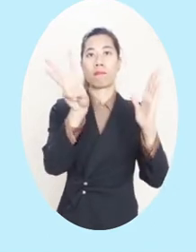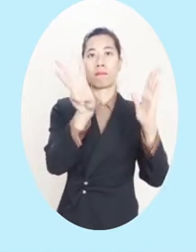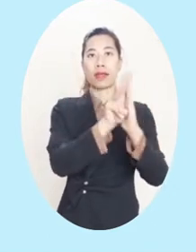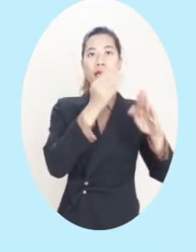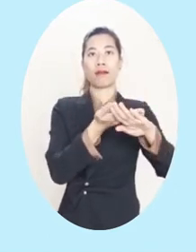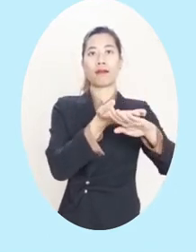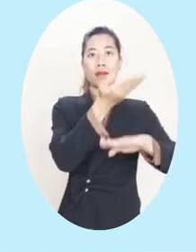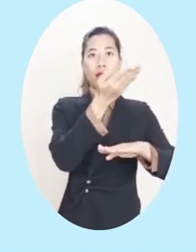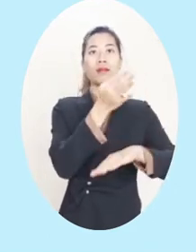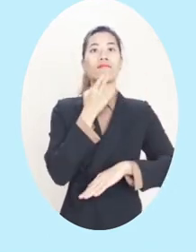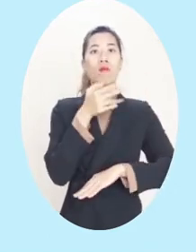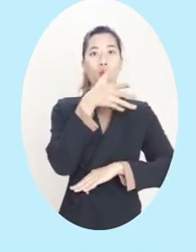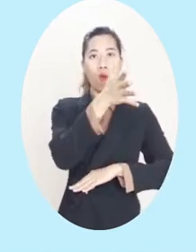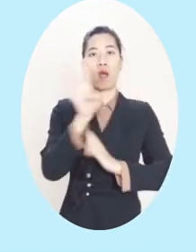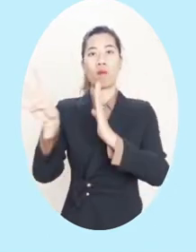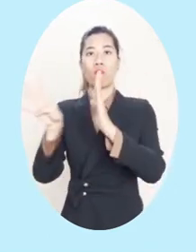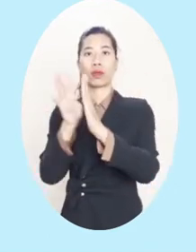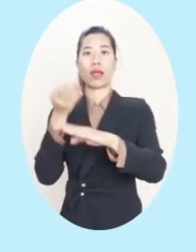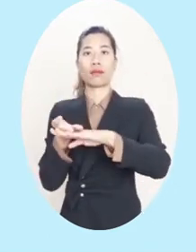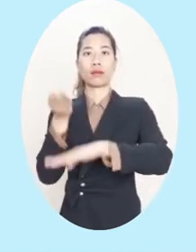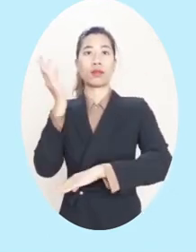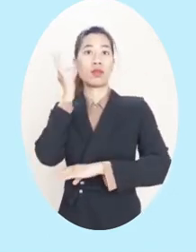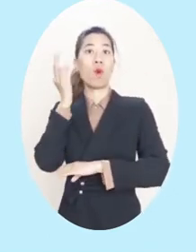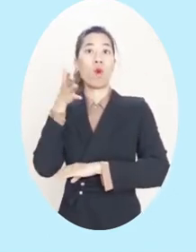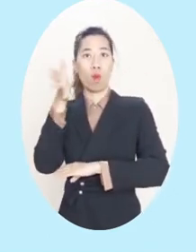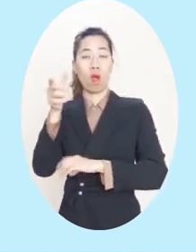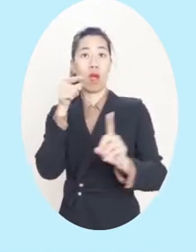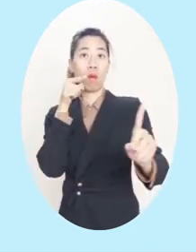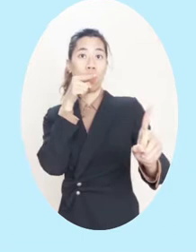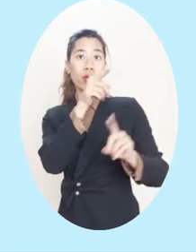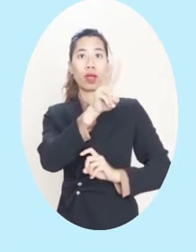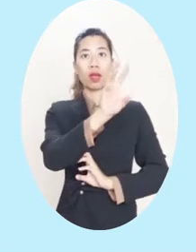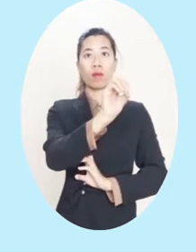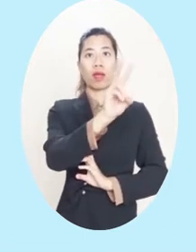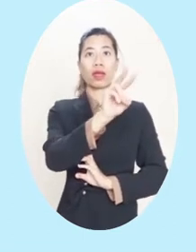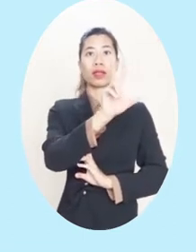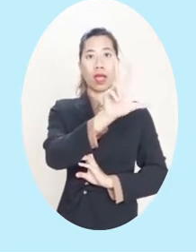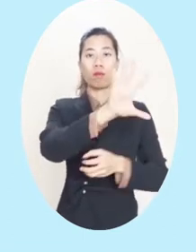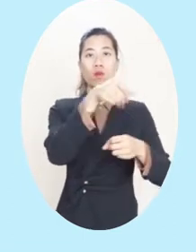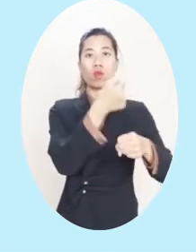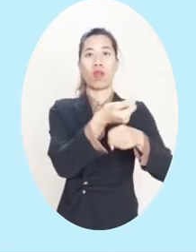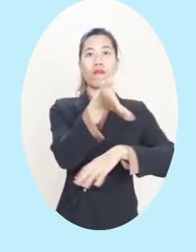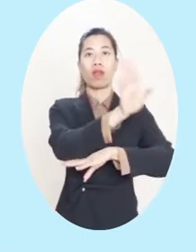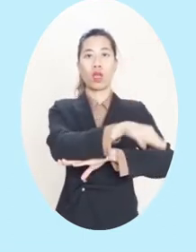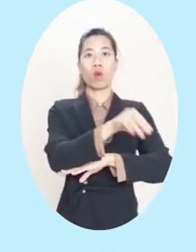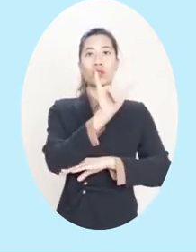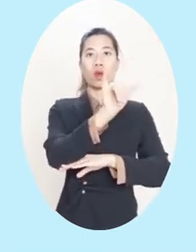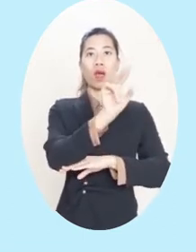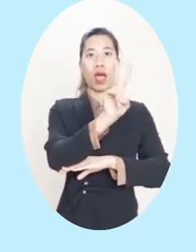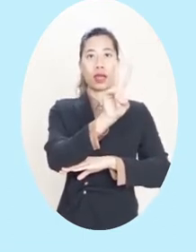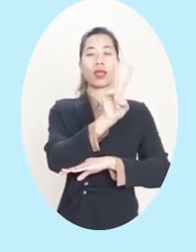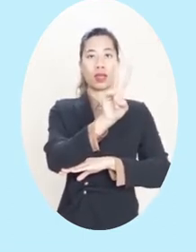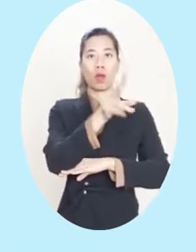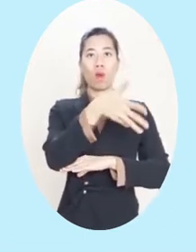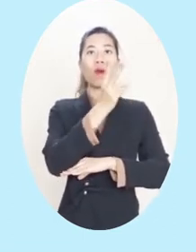tháng đối với lao động nam và 4 tháng đối với lao động nữ. Để đến năm 2028, tuổi nghỉ hưu của lao động nam đạt 62